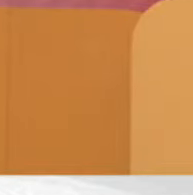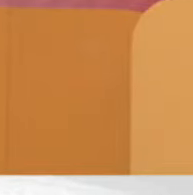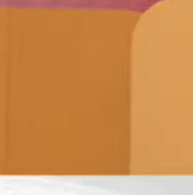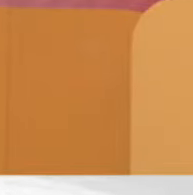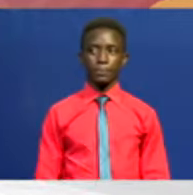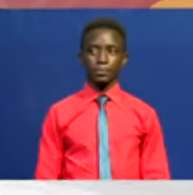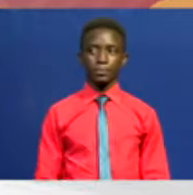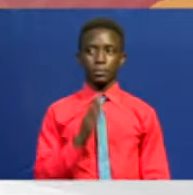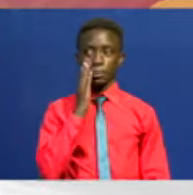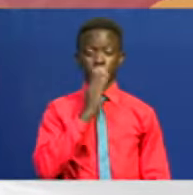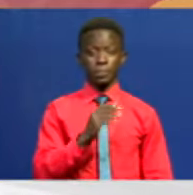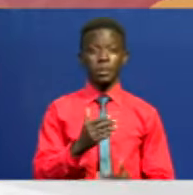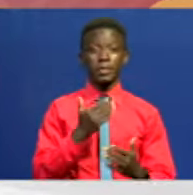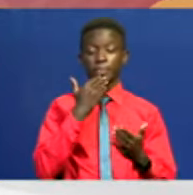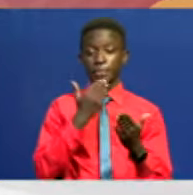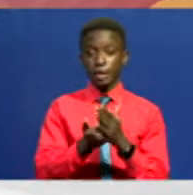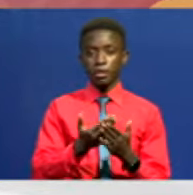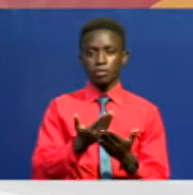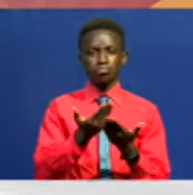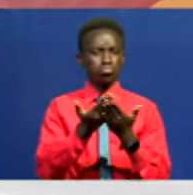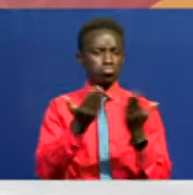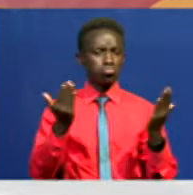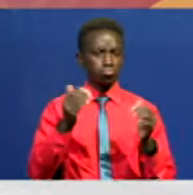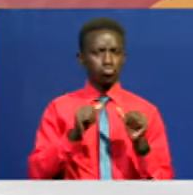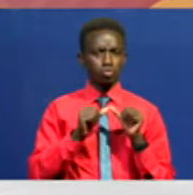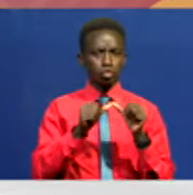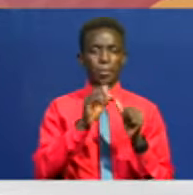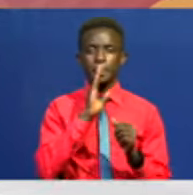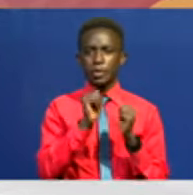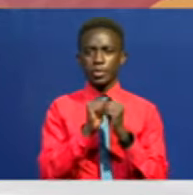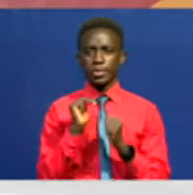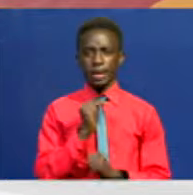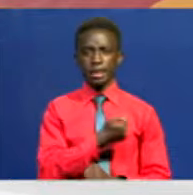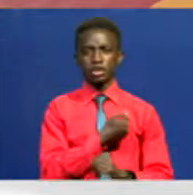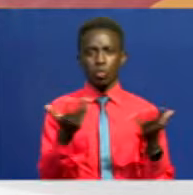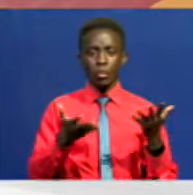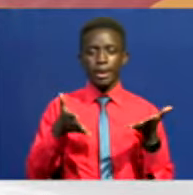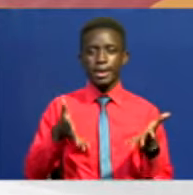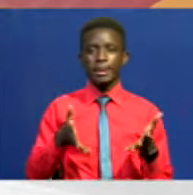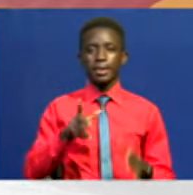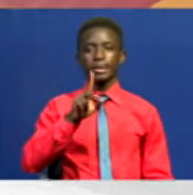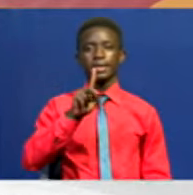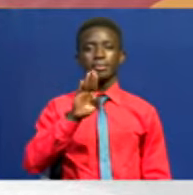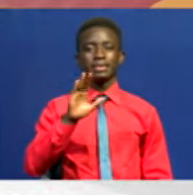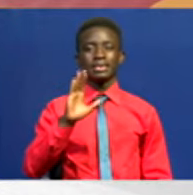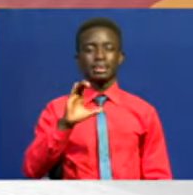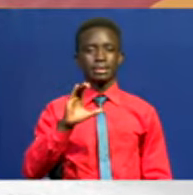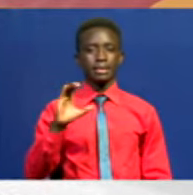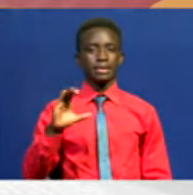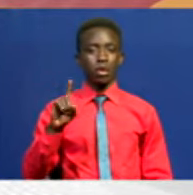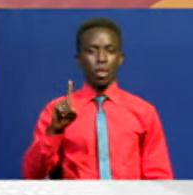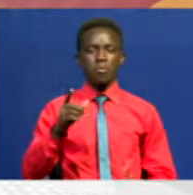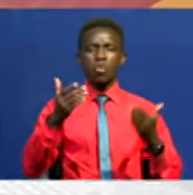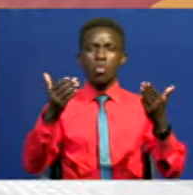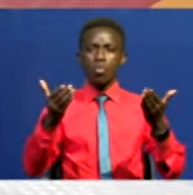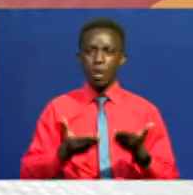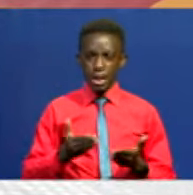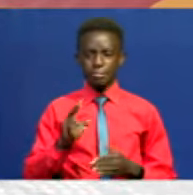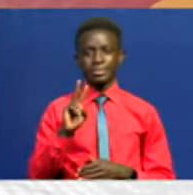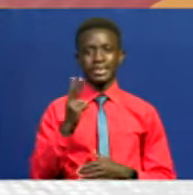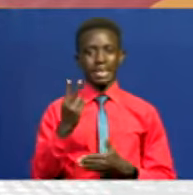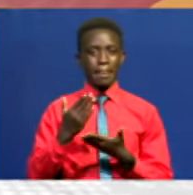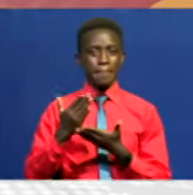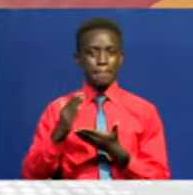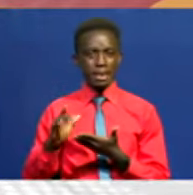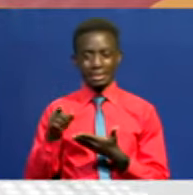Na mshukran sana mtazamaji kwa kuendelea kuwa nasi hapa kwenye KBC Channel 1. Na sasa karibu sana kwenye awamu ya pili, kipindi